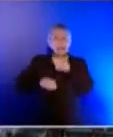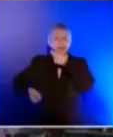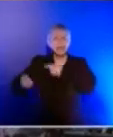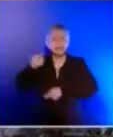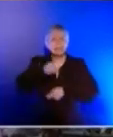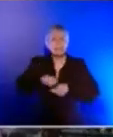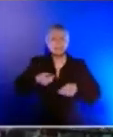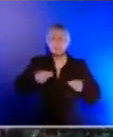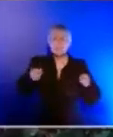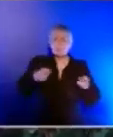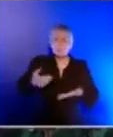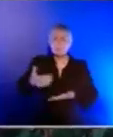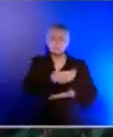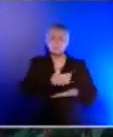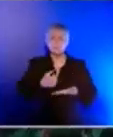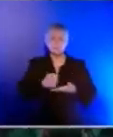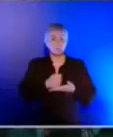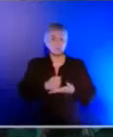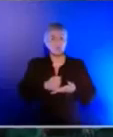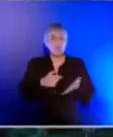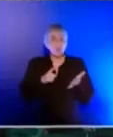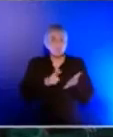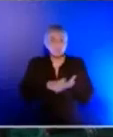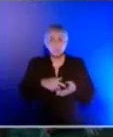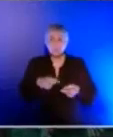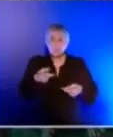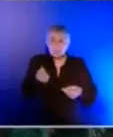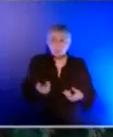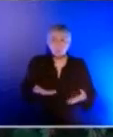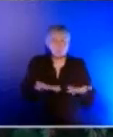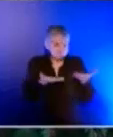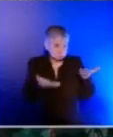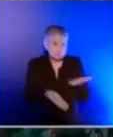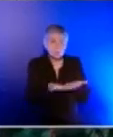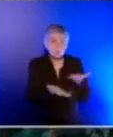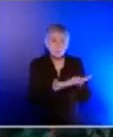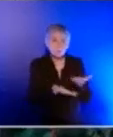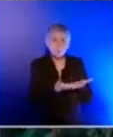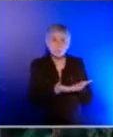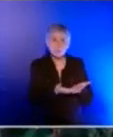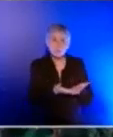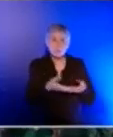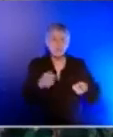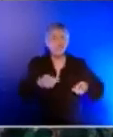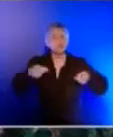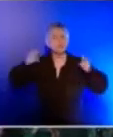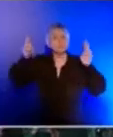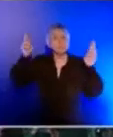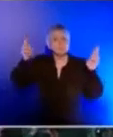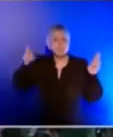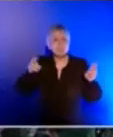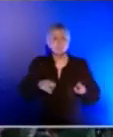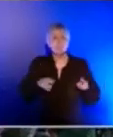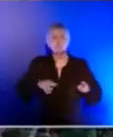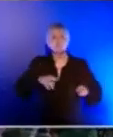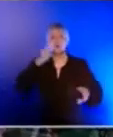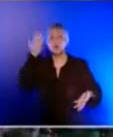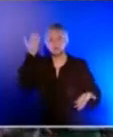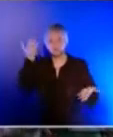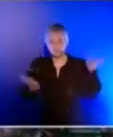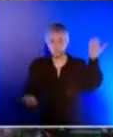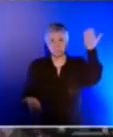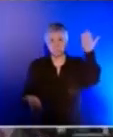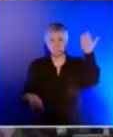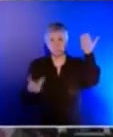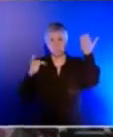το κοινωνικό κράτος, να περιορίσουμε έως και να εξαλείψουμε τις κοινωνικές ανισότητες, να επεξεργαστούμε